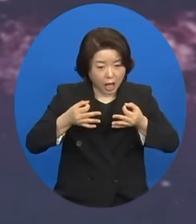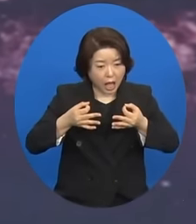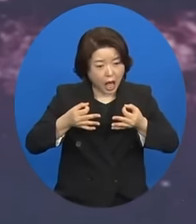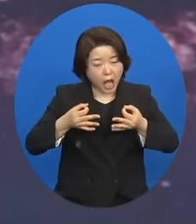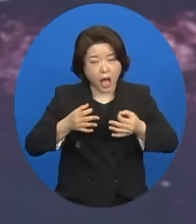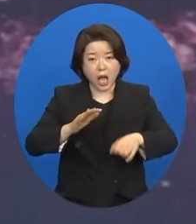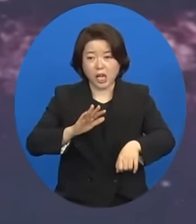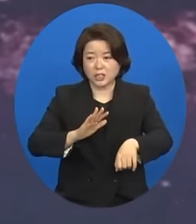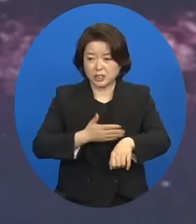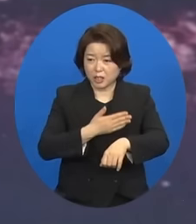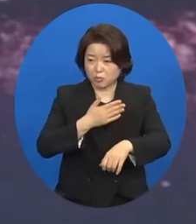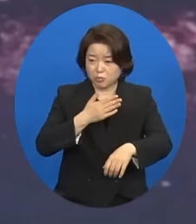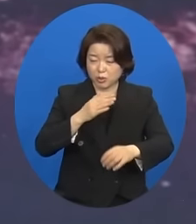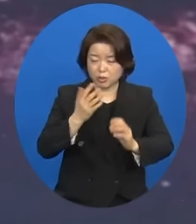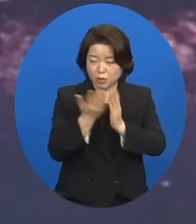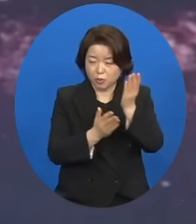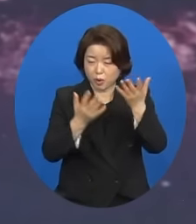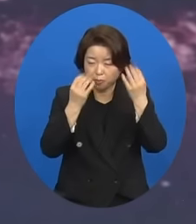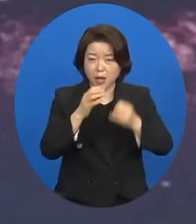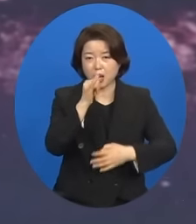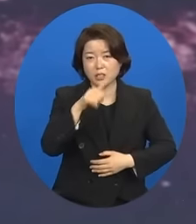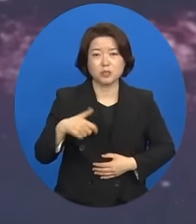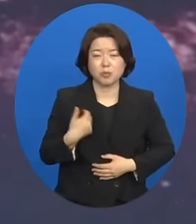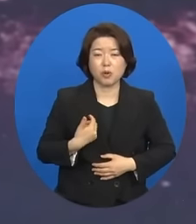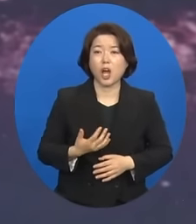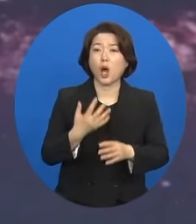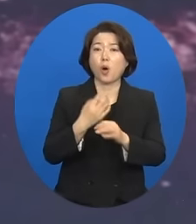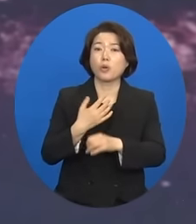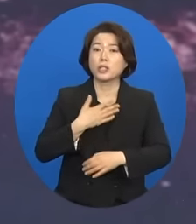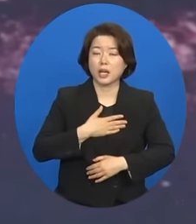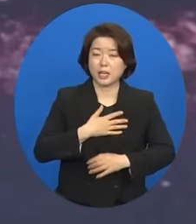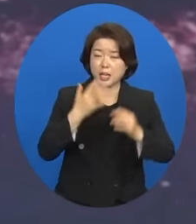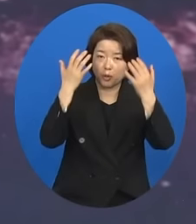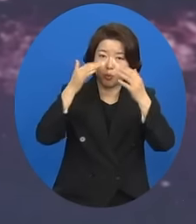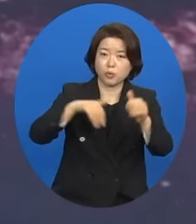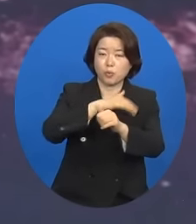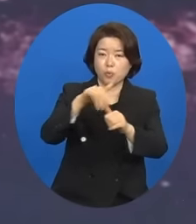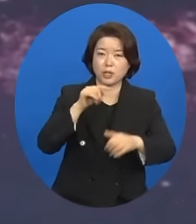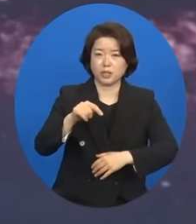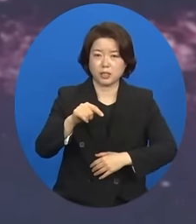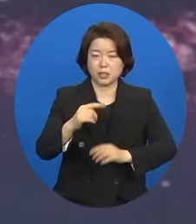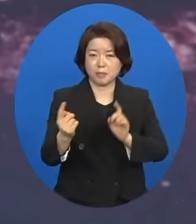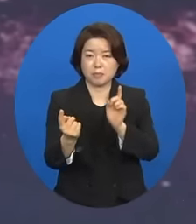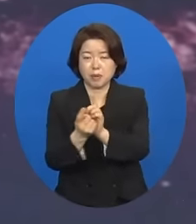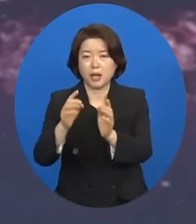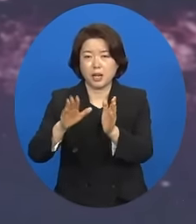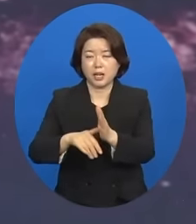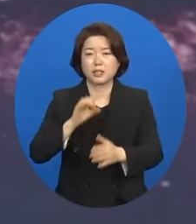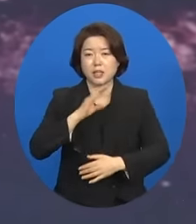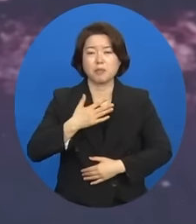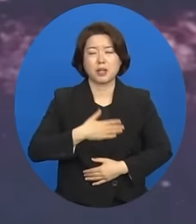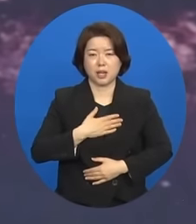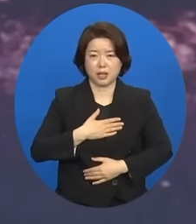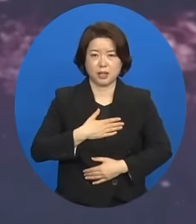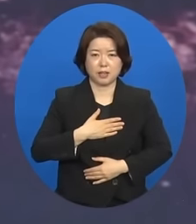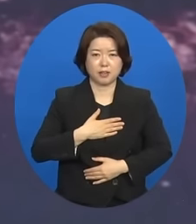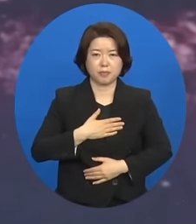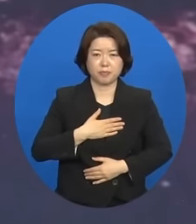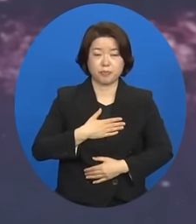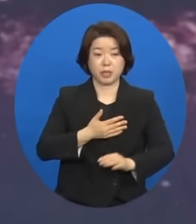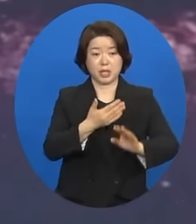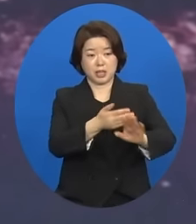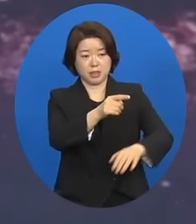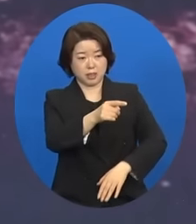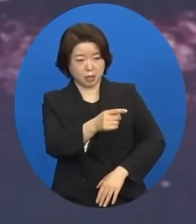말씀드린대로 언제 아냐면 고난의 환경 속에서 그것을 직면할 때만 알게 돼 남의